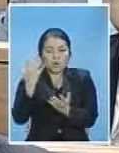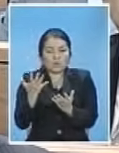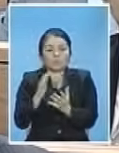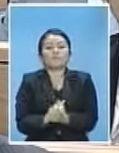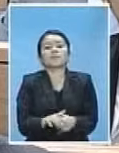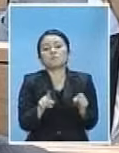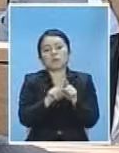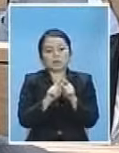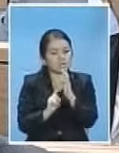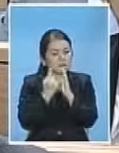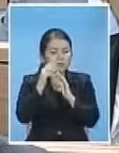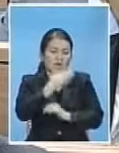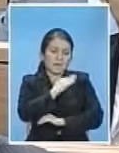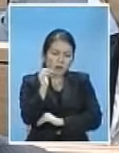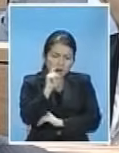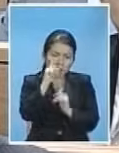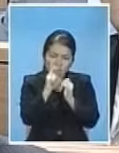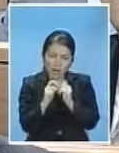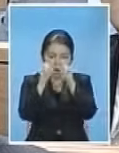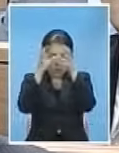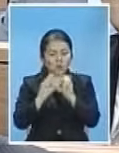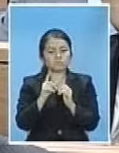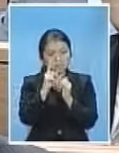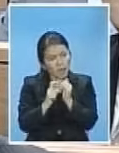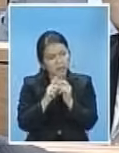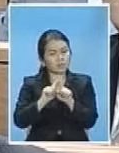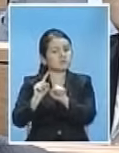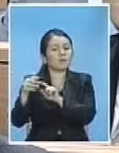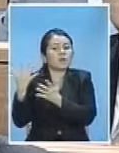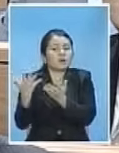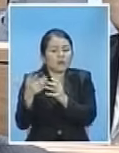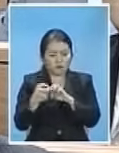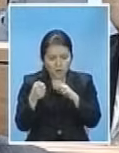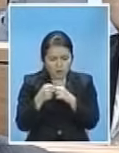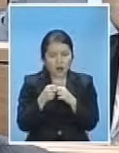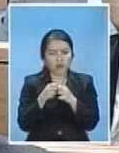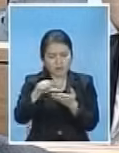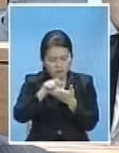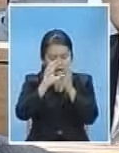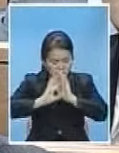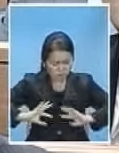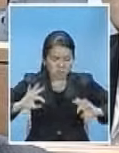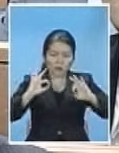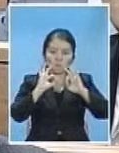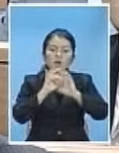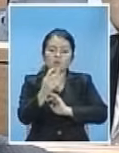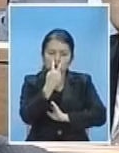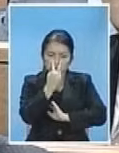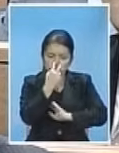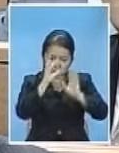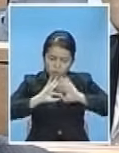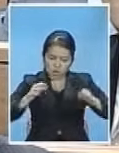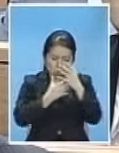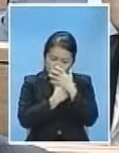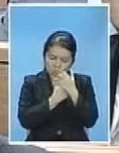งแต่ผู้สาไปถึงครูอันนี้คือความจริงที่เกิดขึ้นฉะนั้นการแก้ปัญหาเรื่องนี้จึงเป็นเรื่องใหญ่เป็นเรื่องที่เราให้ความสำคัญพิเศ